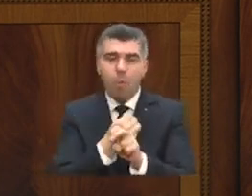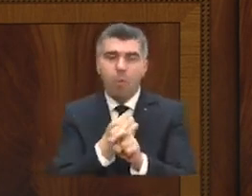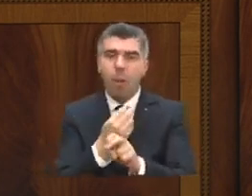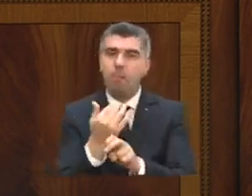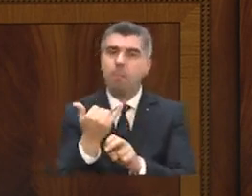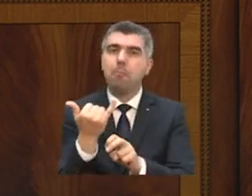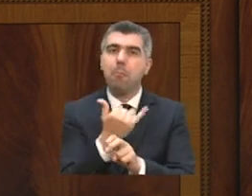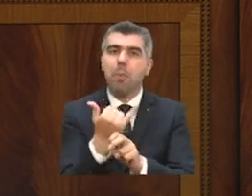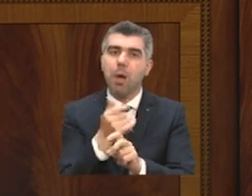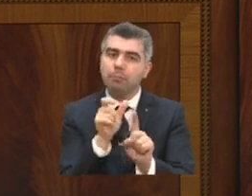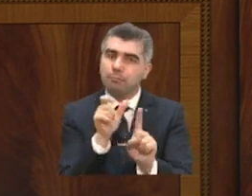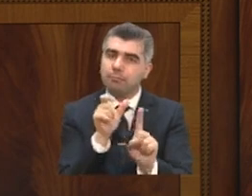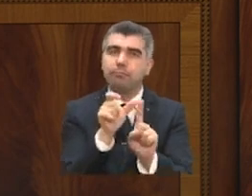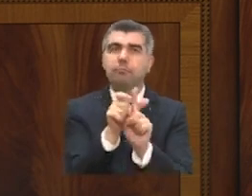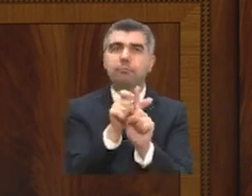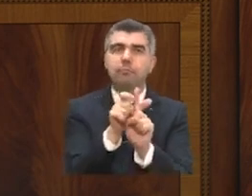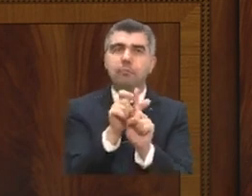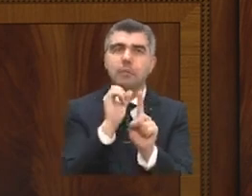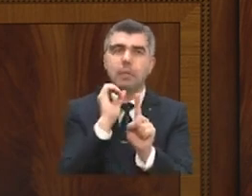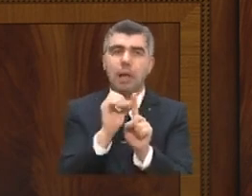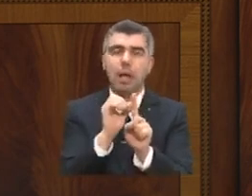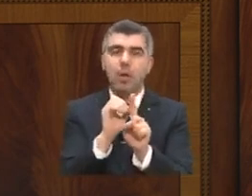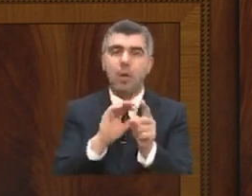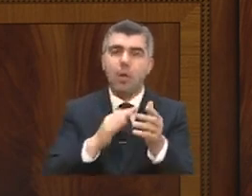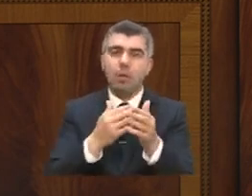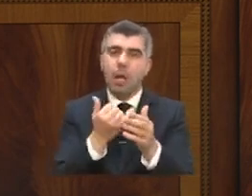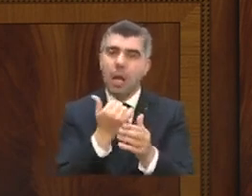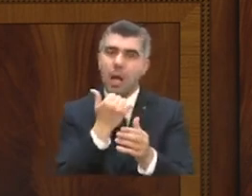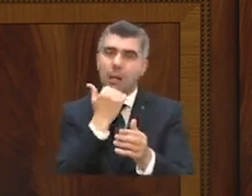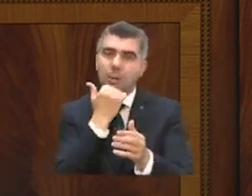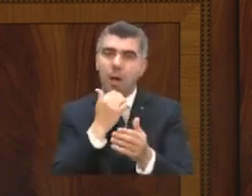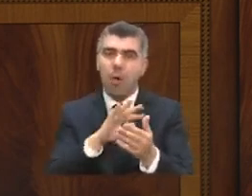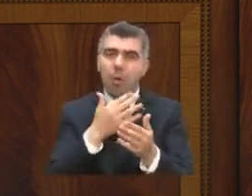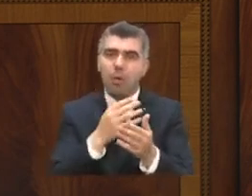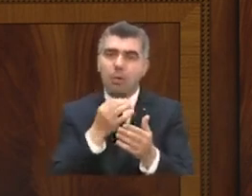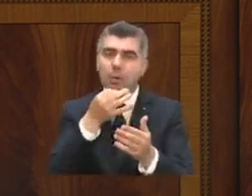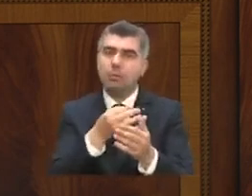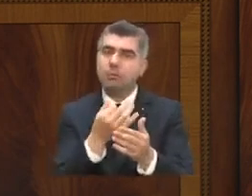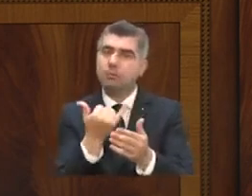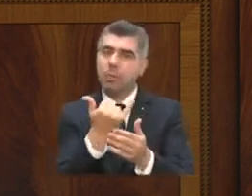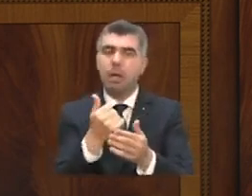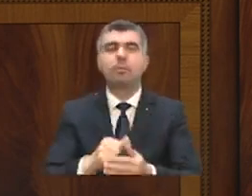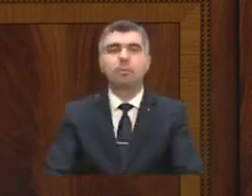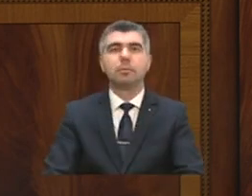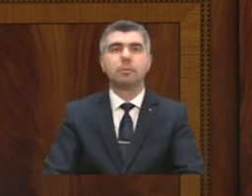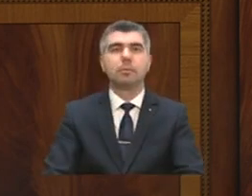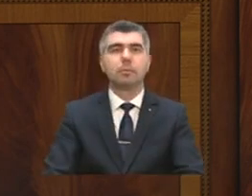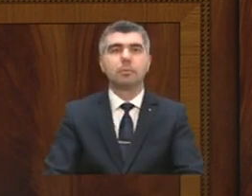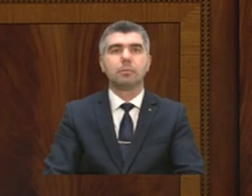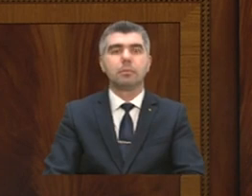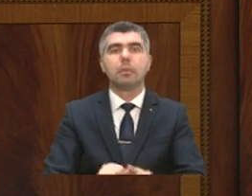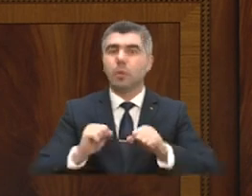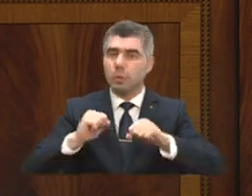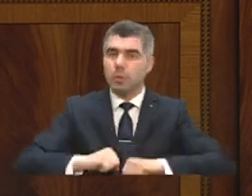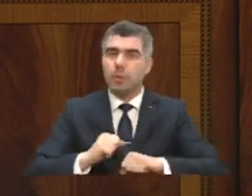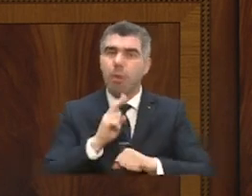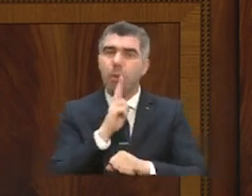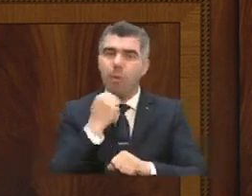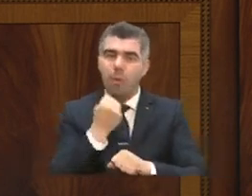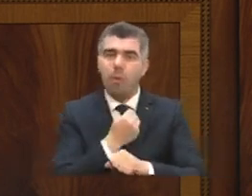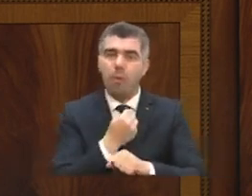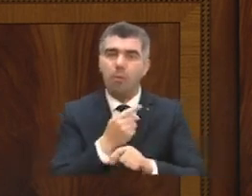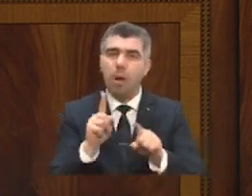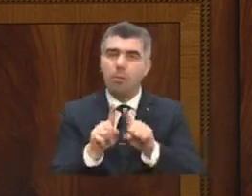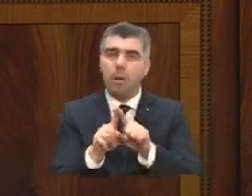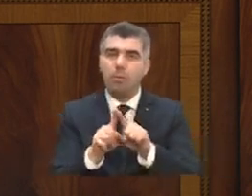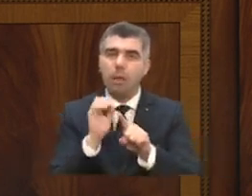اتخاذ قرارات صارمة كلما وقفت على أي تجاوز كيفما كان نوعه. كما استجابت الحكومة لنداء